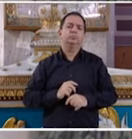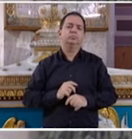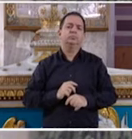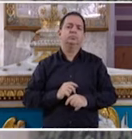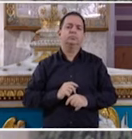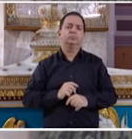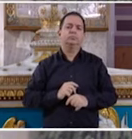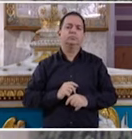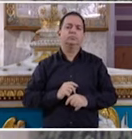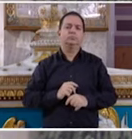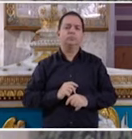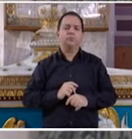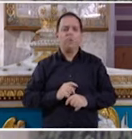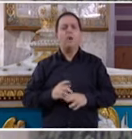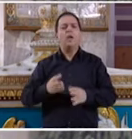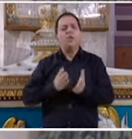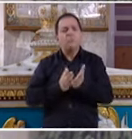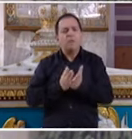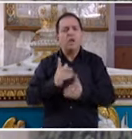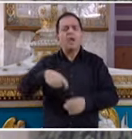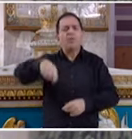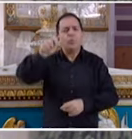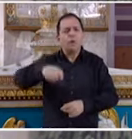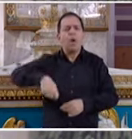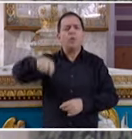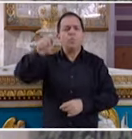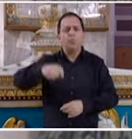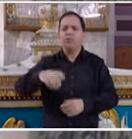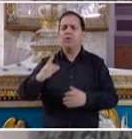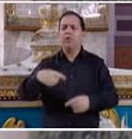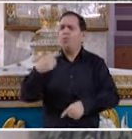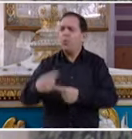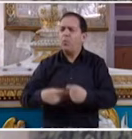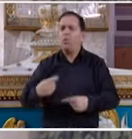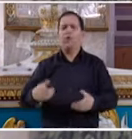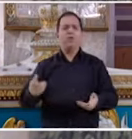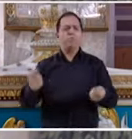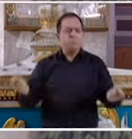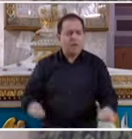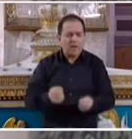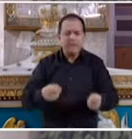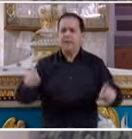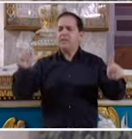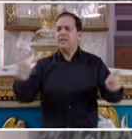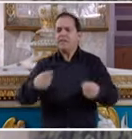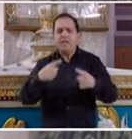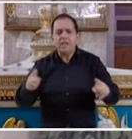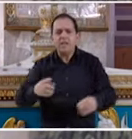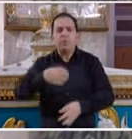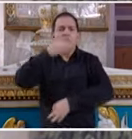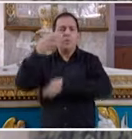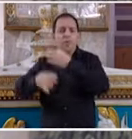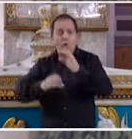Διόλων των λειτουργικών πράξεων, αδελφοί μου, των προσφορών, των ύμνων, των τελουμένων, λέμε στο Θεό